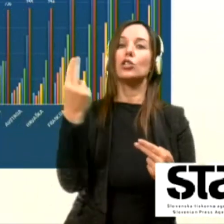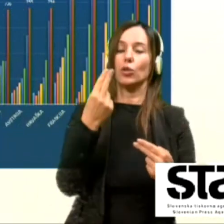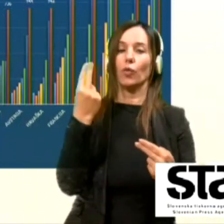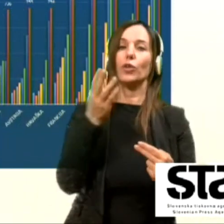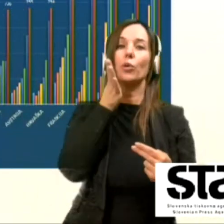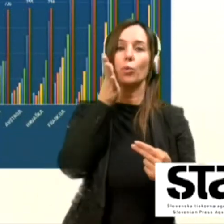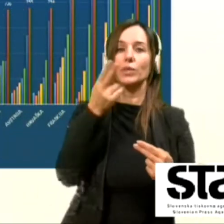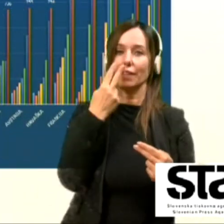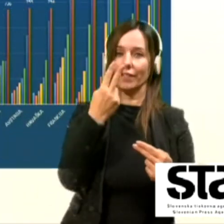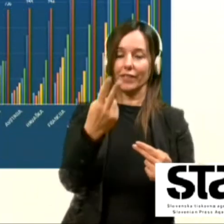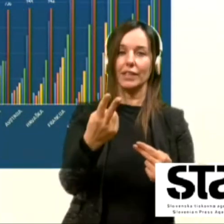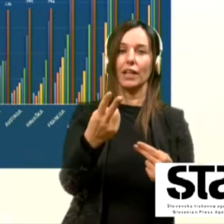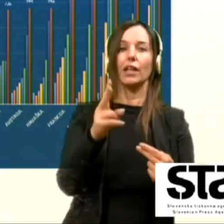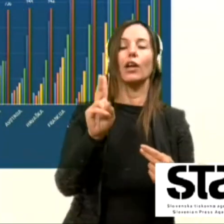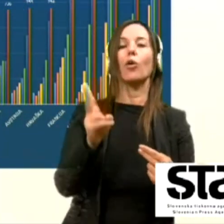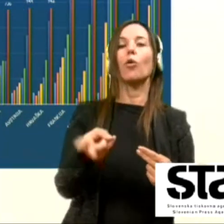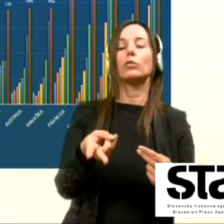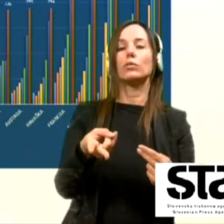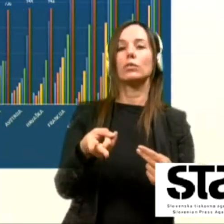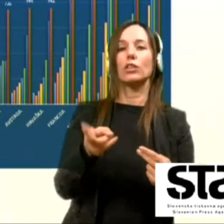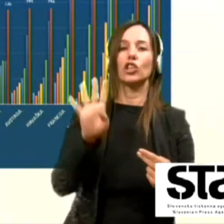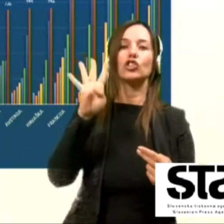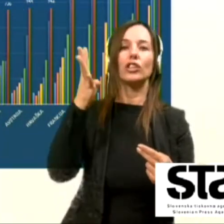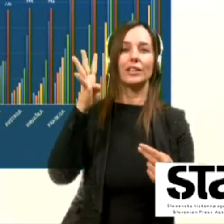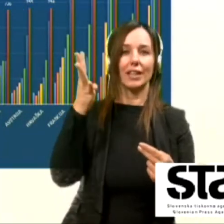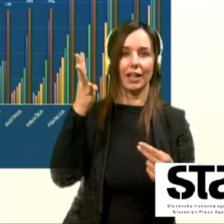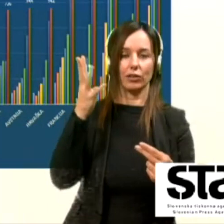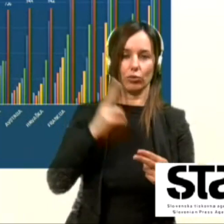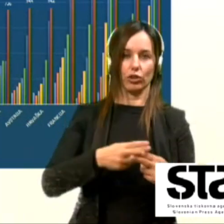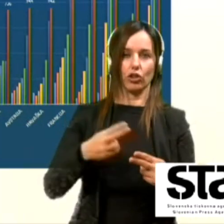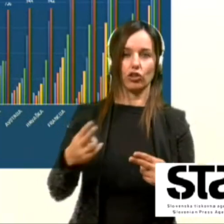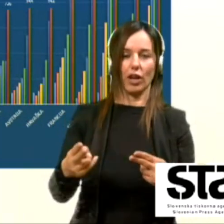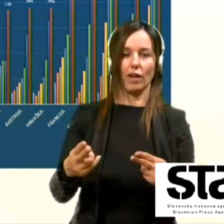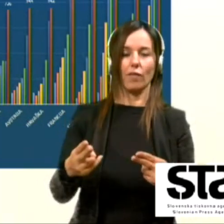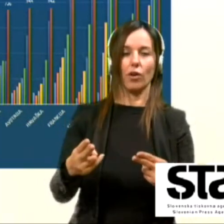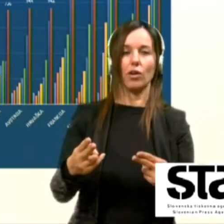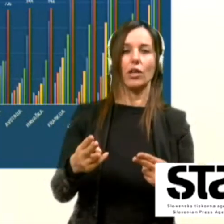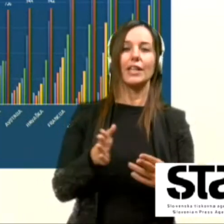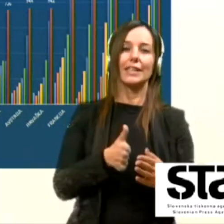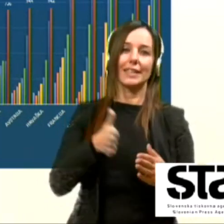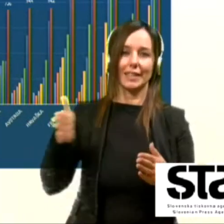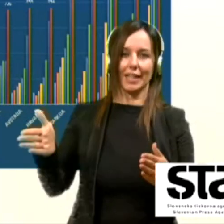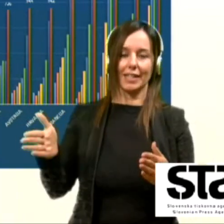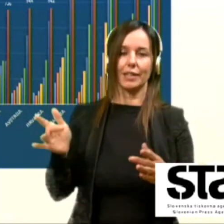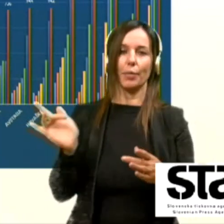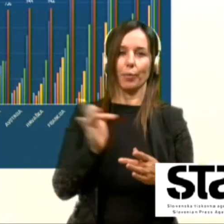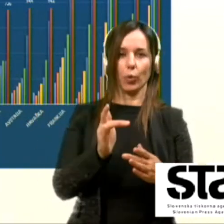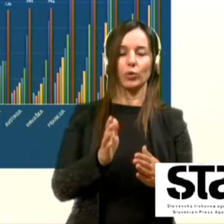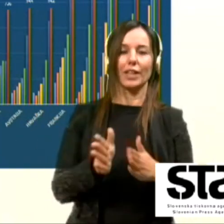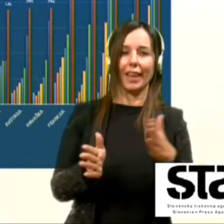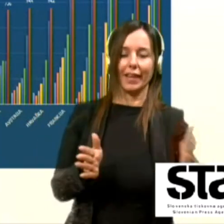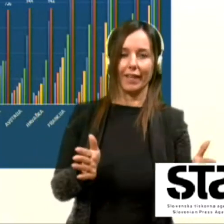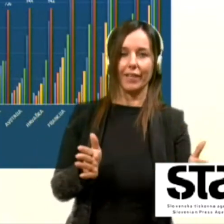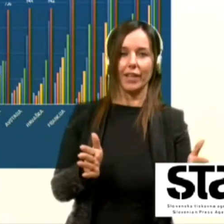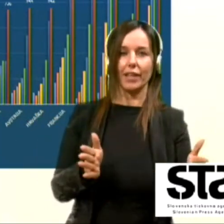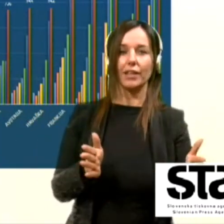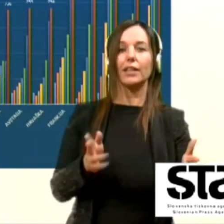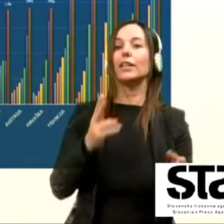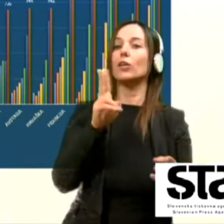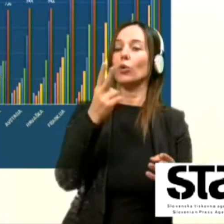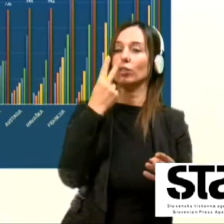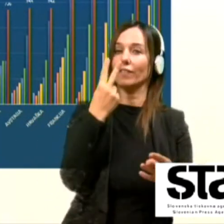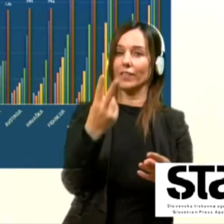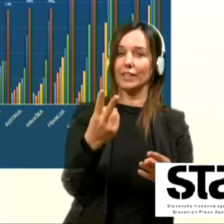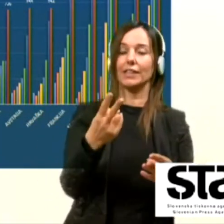boste videli kot četrto z desne proti levi, ampak kot